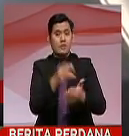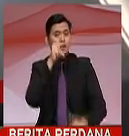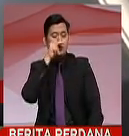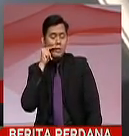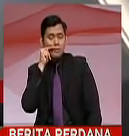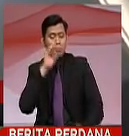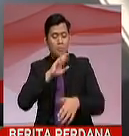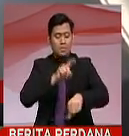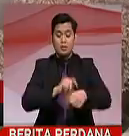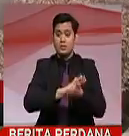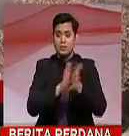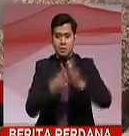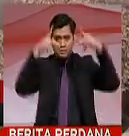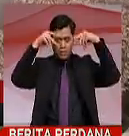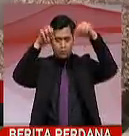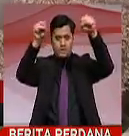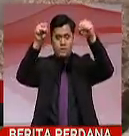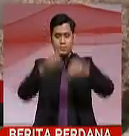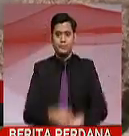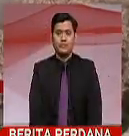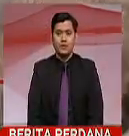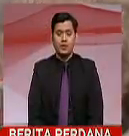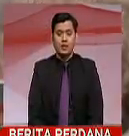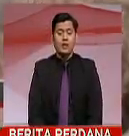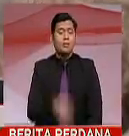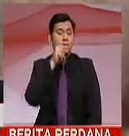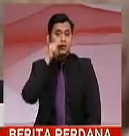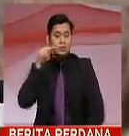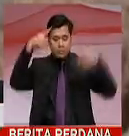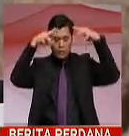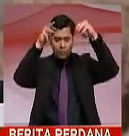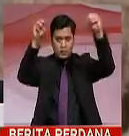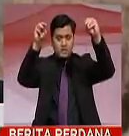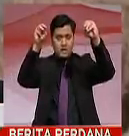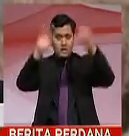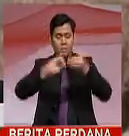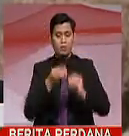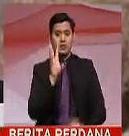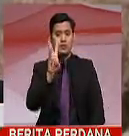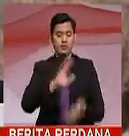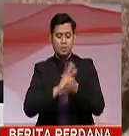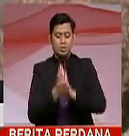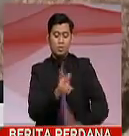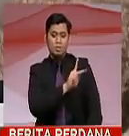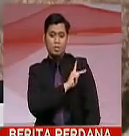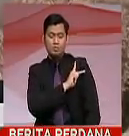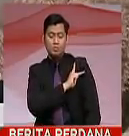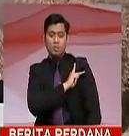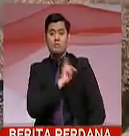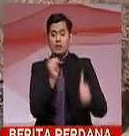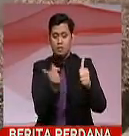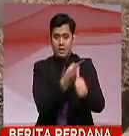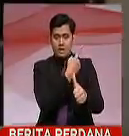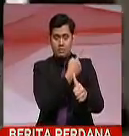jawatan perdana menteri m.si Najm yang merupakan Perdana Menteri keenam menjadi ketua negara pertama di Malaysia yang